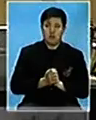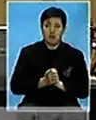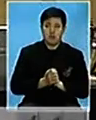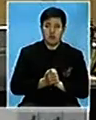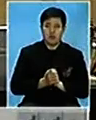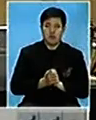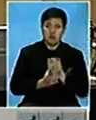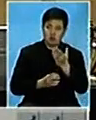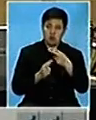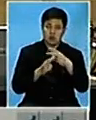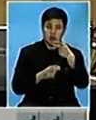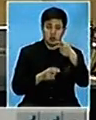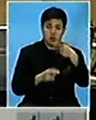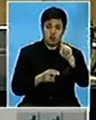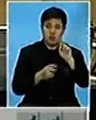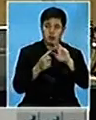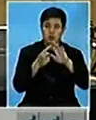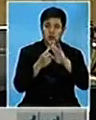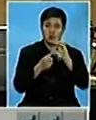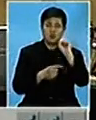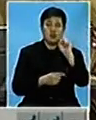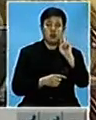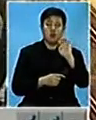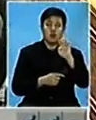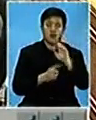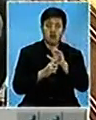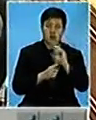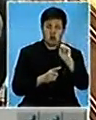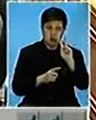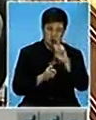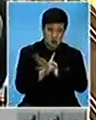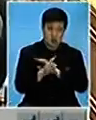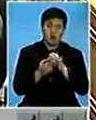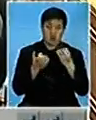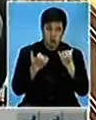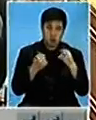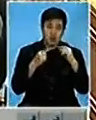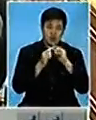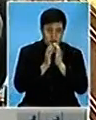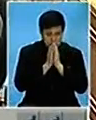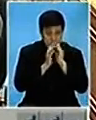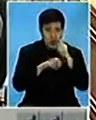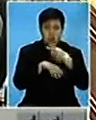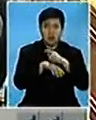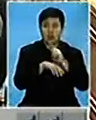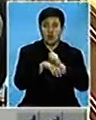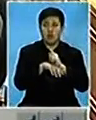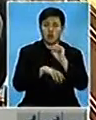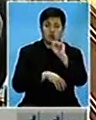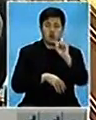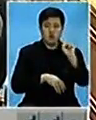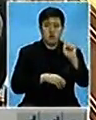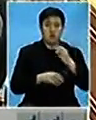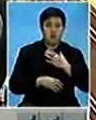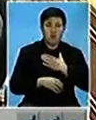เชิญท่านประเสริฐครับมีอะไร กราบเรียนท่านประธานสภาผู้แทนราษฎรที่เคารพครับ